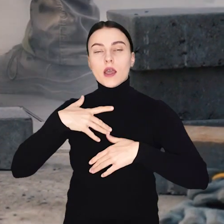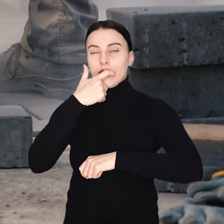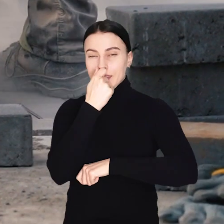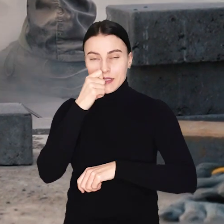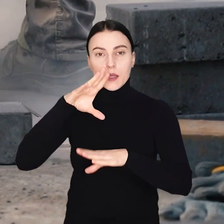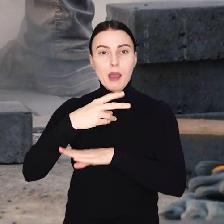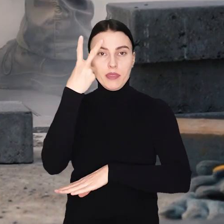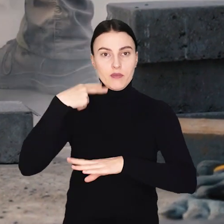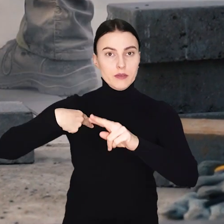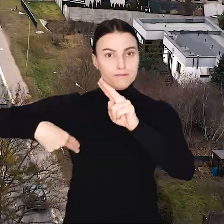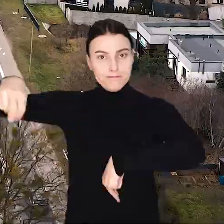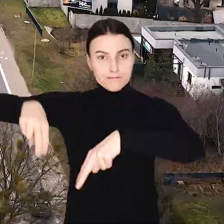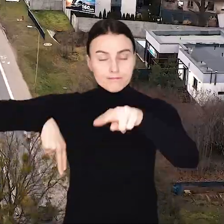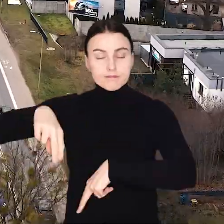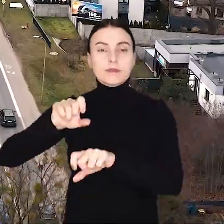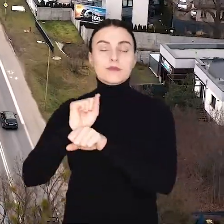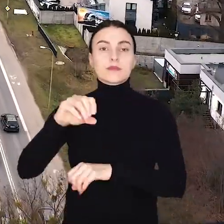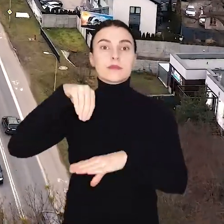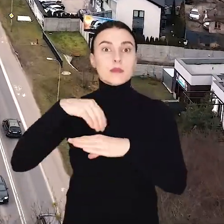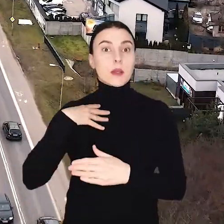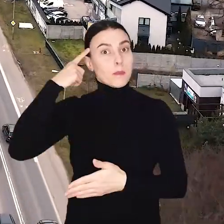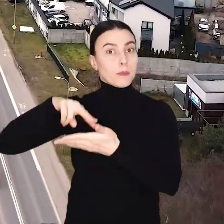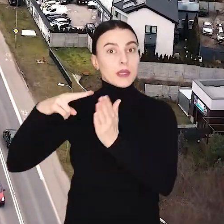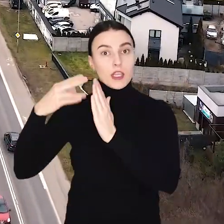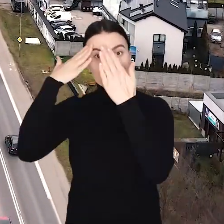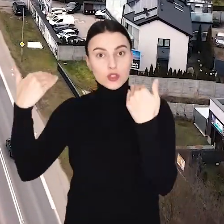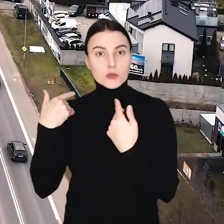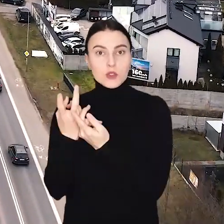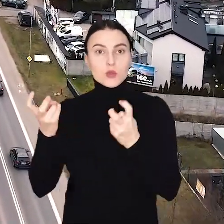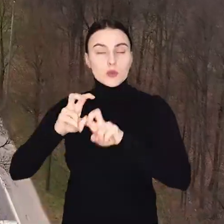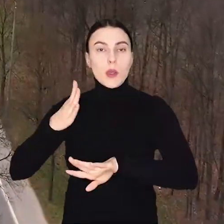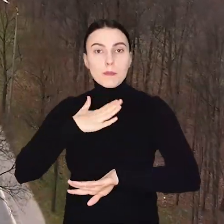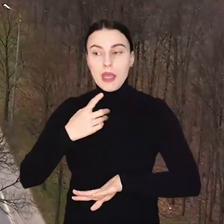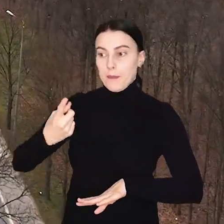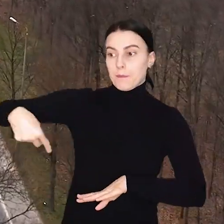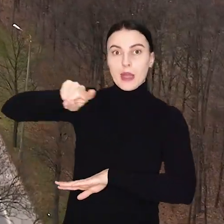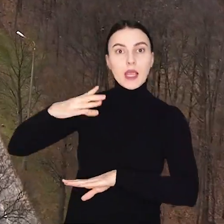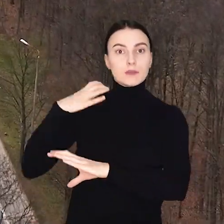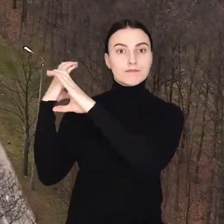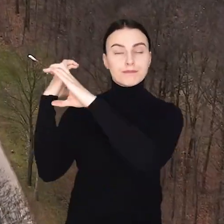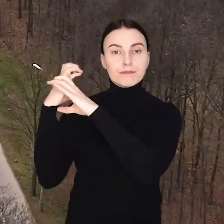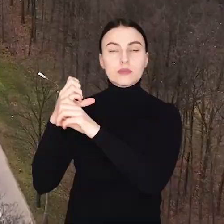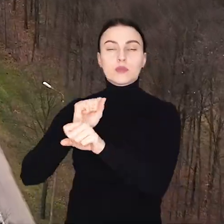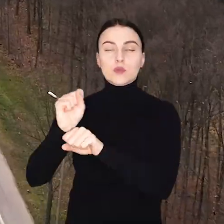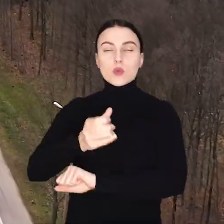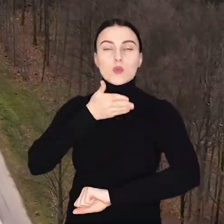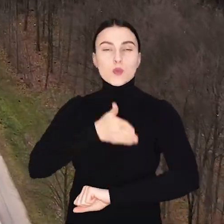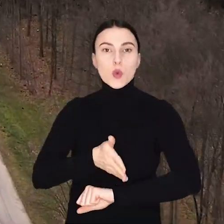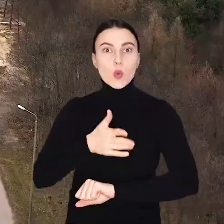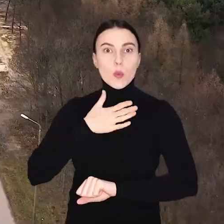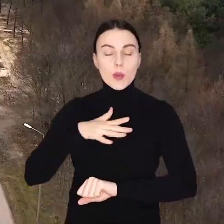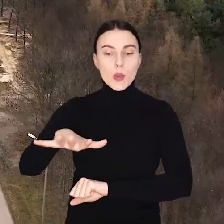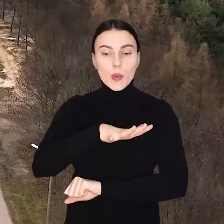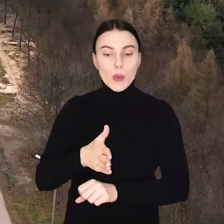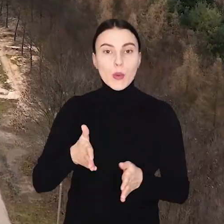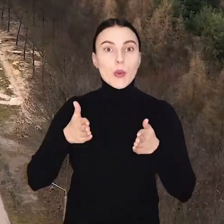pasy ruchu w każdą stronę. Ponadto w pobliżu planowanego szpitala powstała duża pętla autobusowa. Po stronie południowej nowej